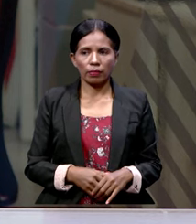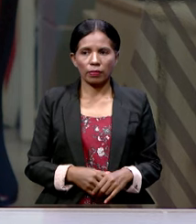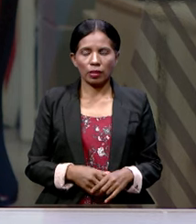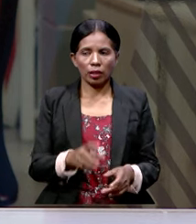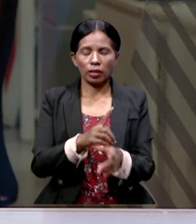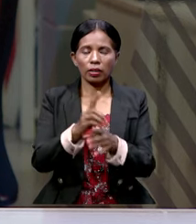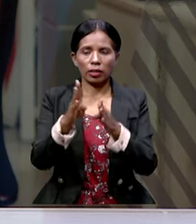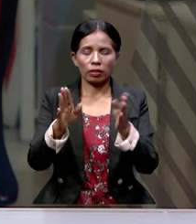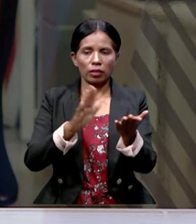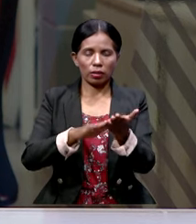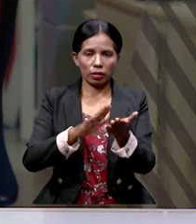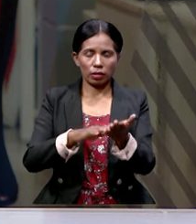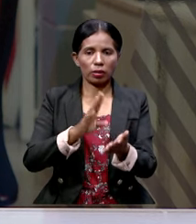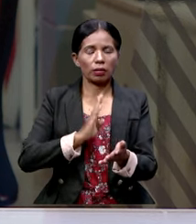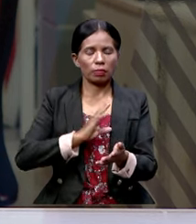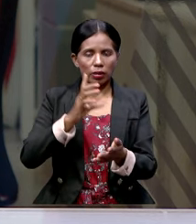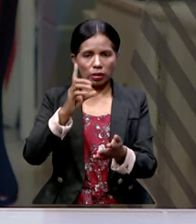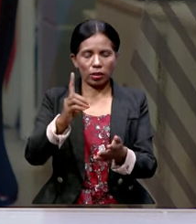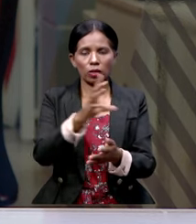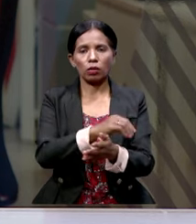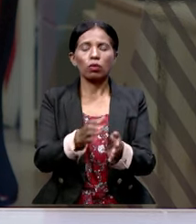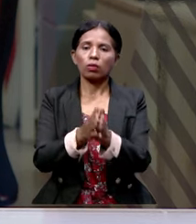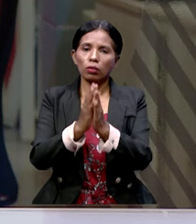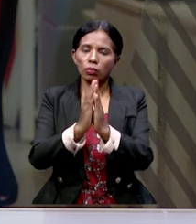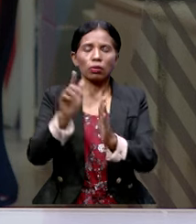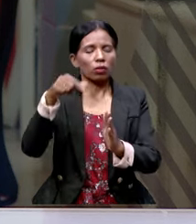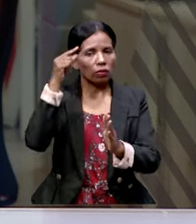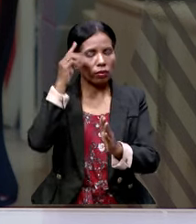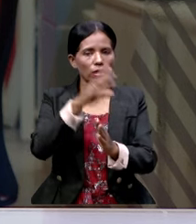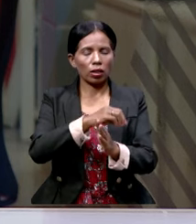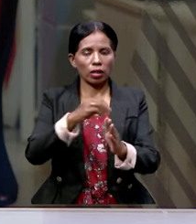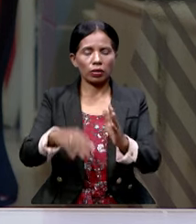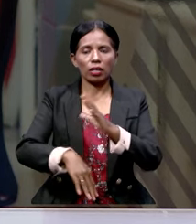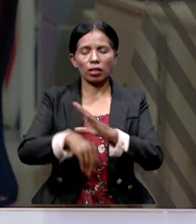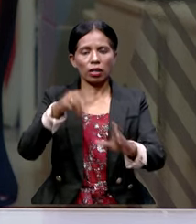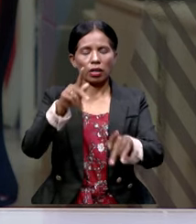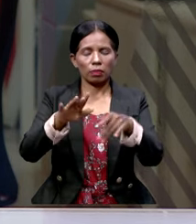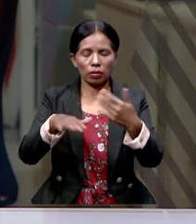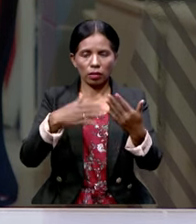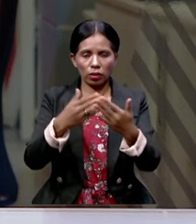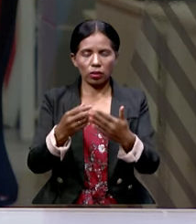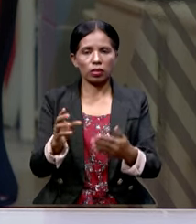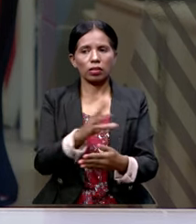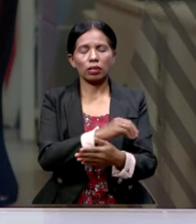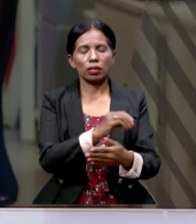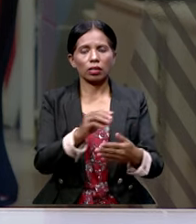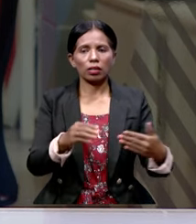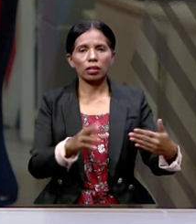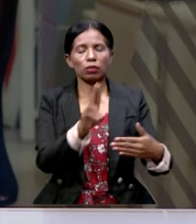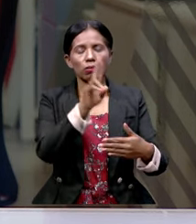Diretor Sekolah Ensino Básico Bidau Akudiruhung Husu Governo atau Asai Komunidade Nebe Okupa Redor